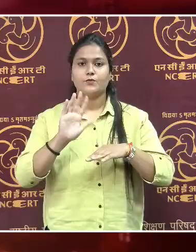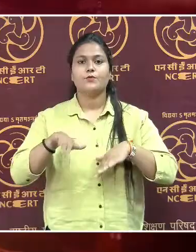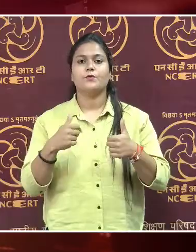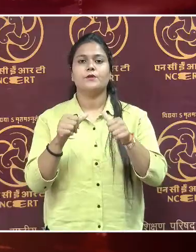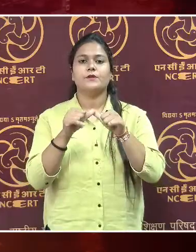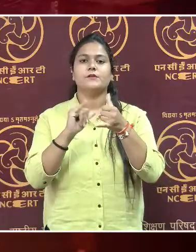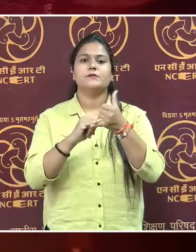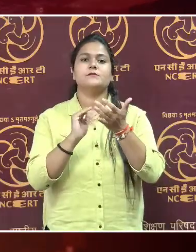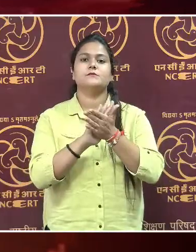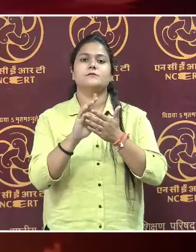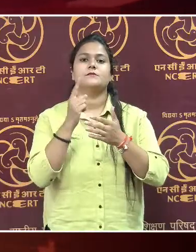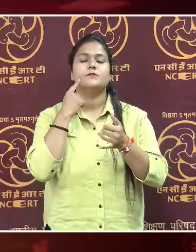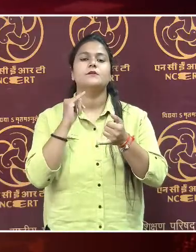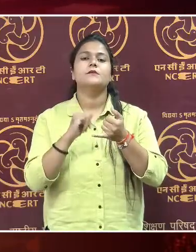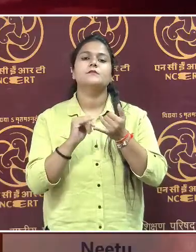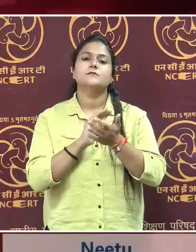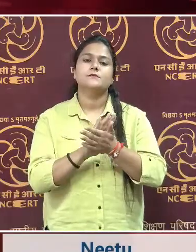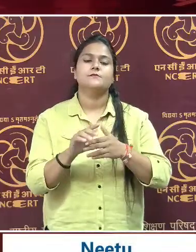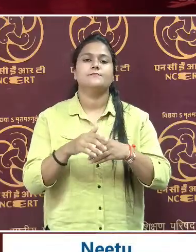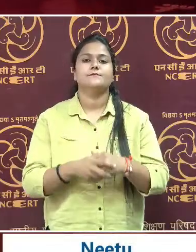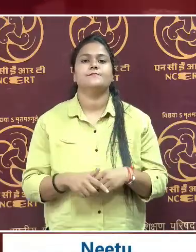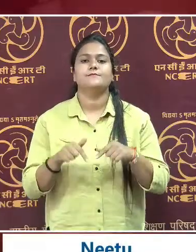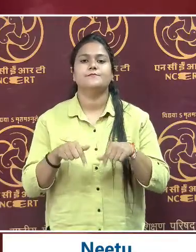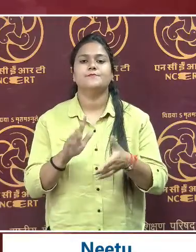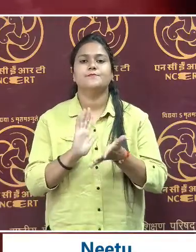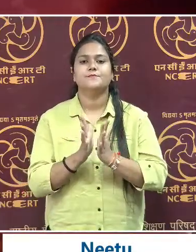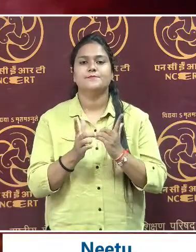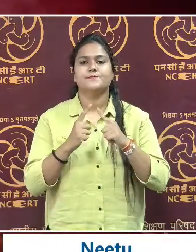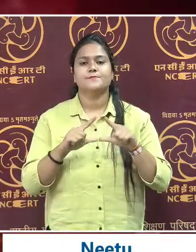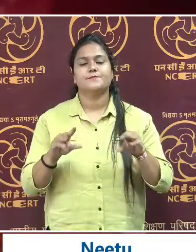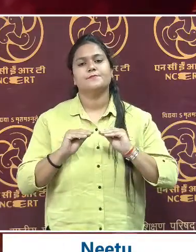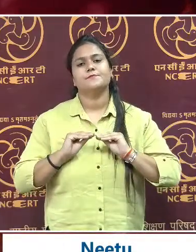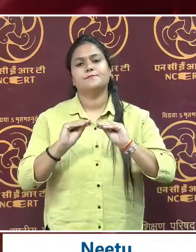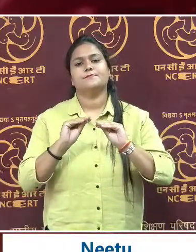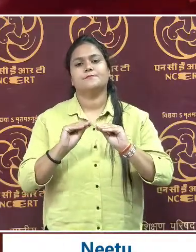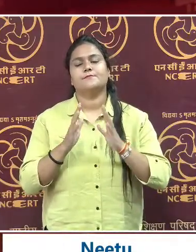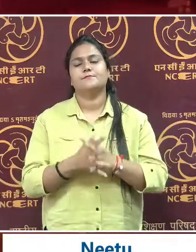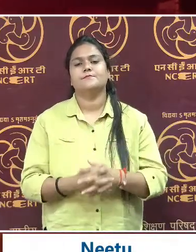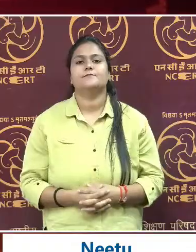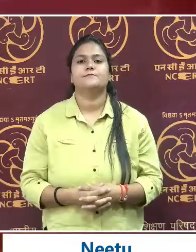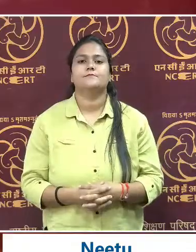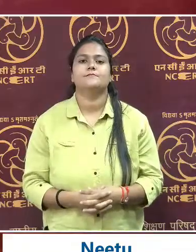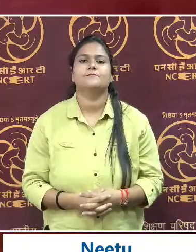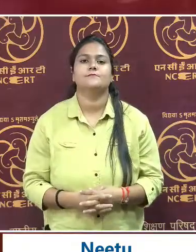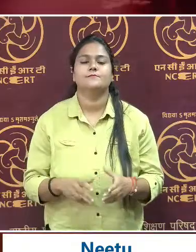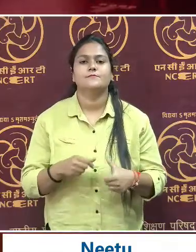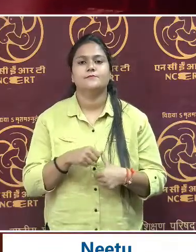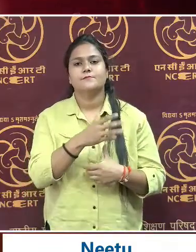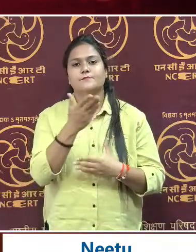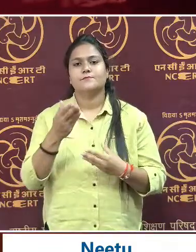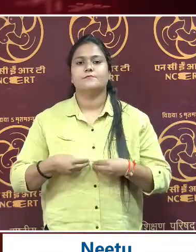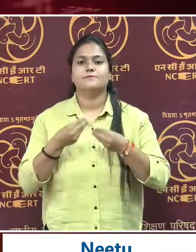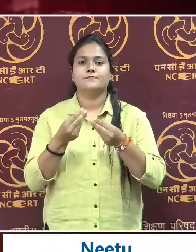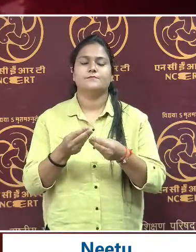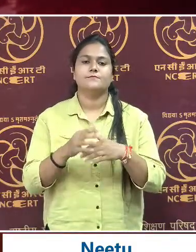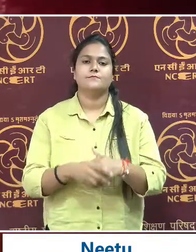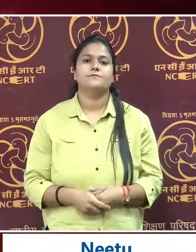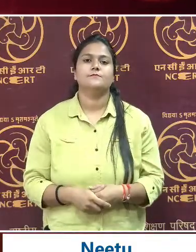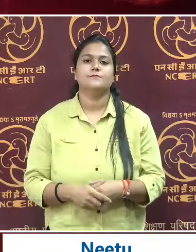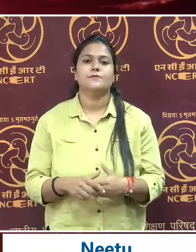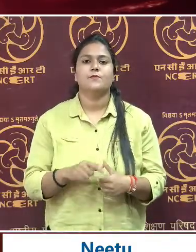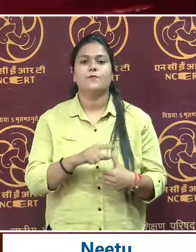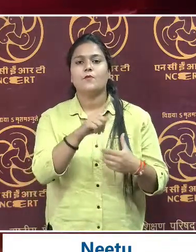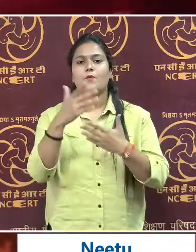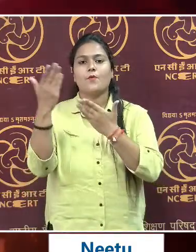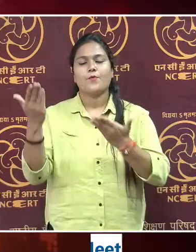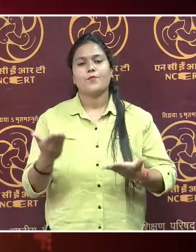ISL में पूरी जर्नी एक्सप्रेस करेंगे. एंड आई वेलकम बोथ ऑफ देम. नमस्कार एंड वेरी वार्म वेलकम. And now it's time for me